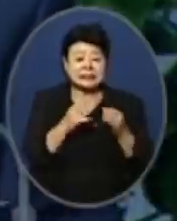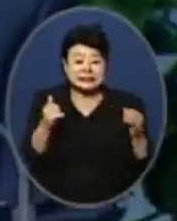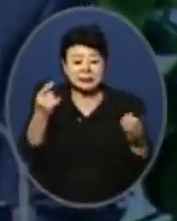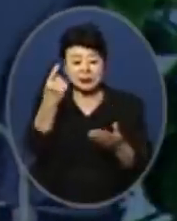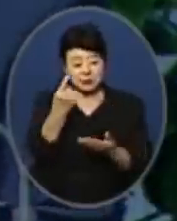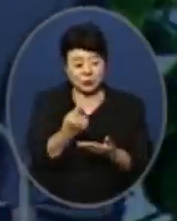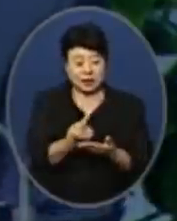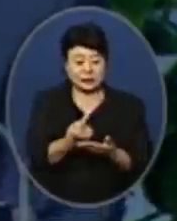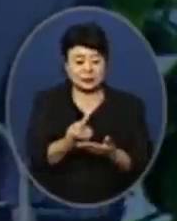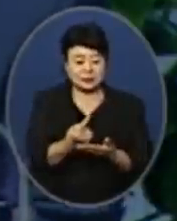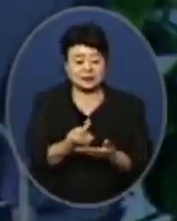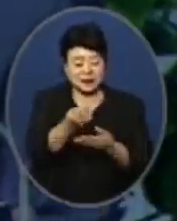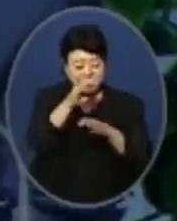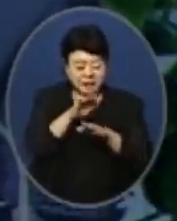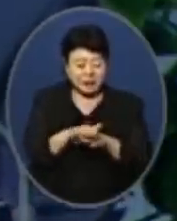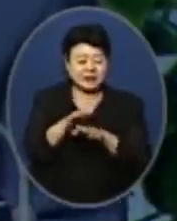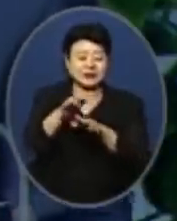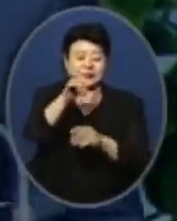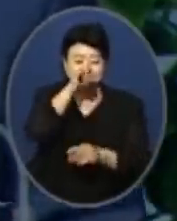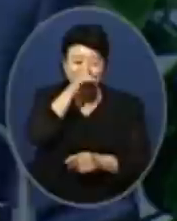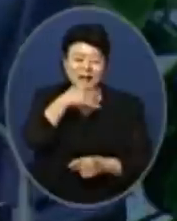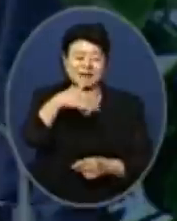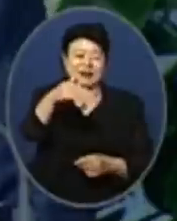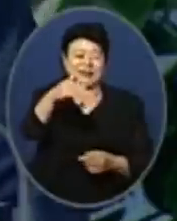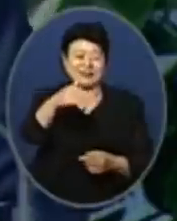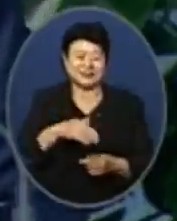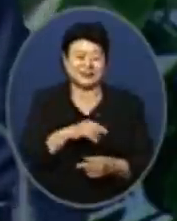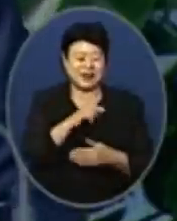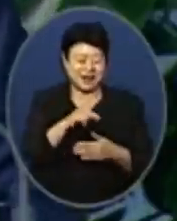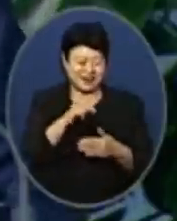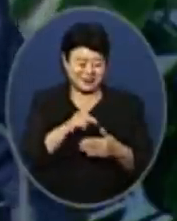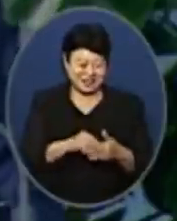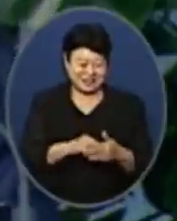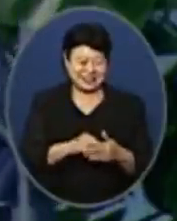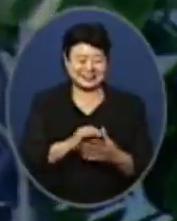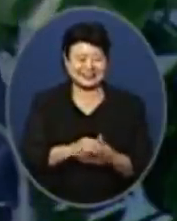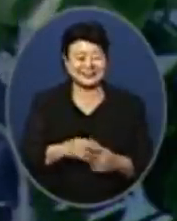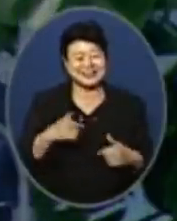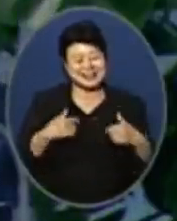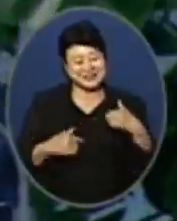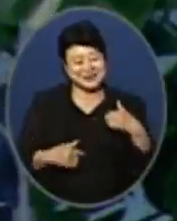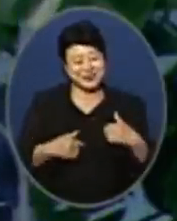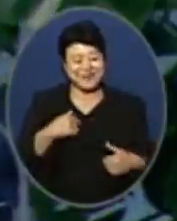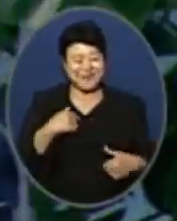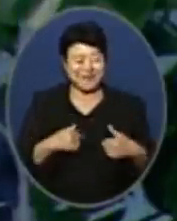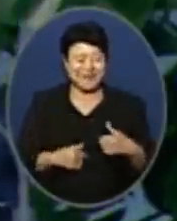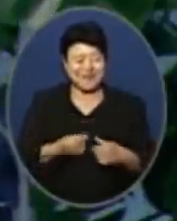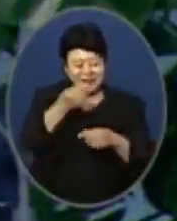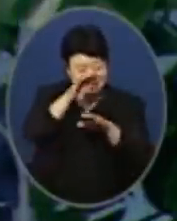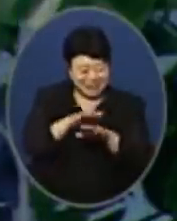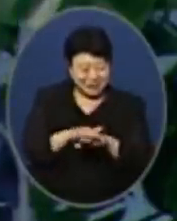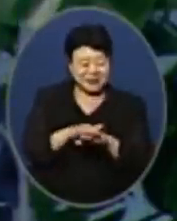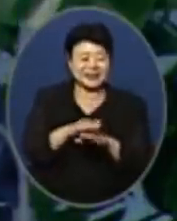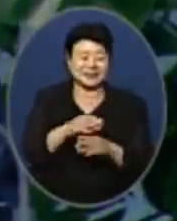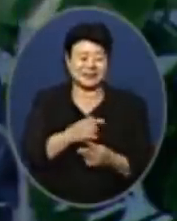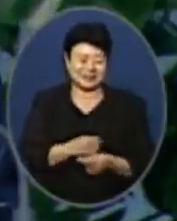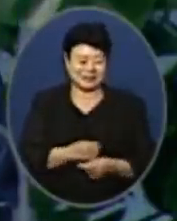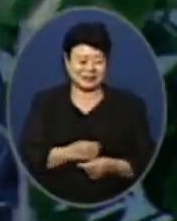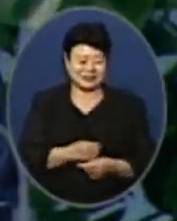사람들이 와서 여기 예배를 드리고 가면은 마음이 기쁘고 예배 드린 것